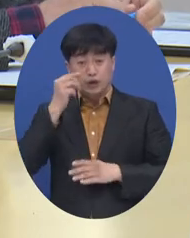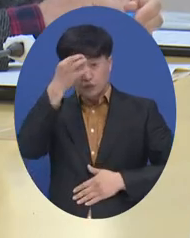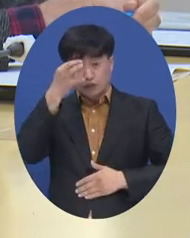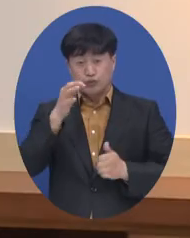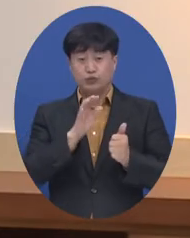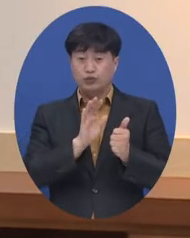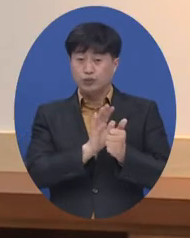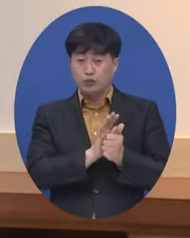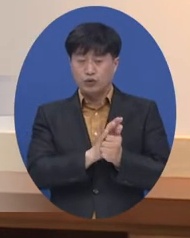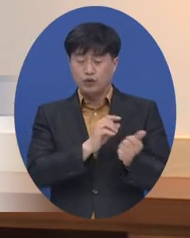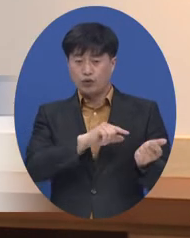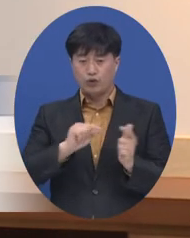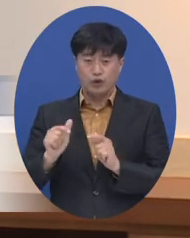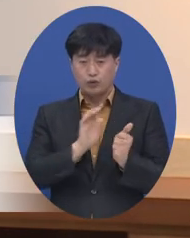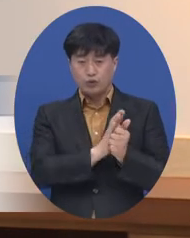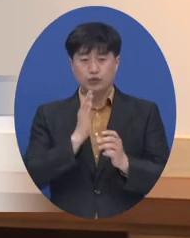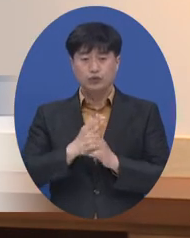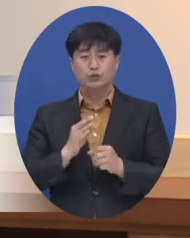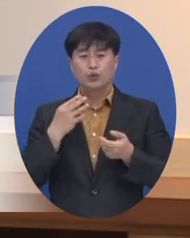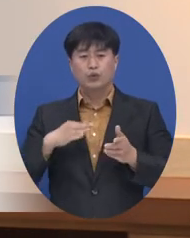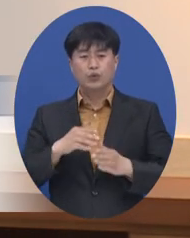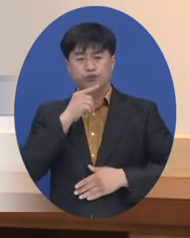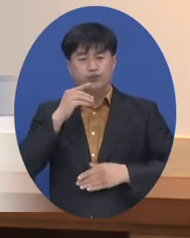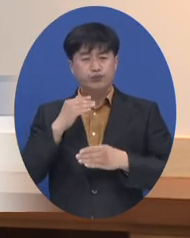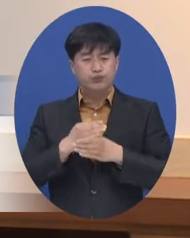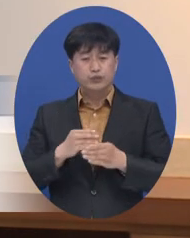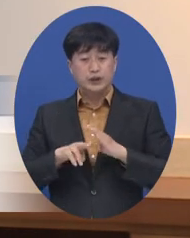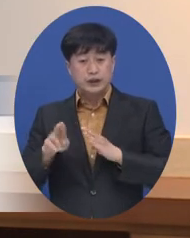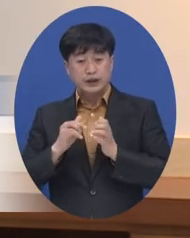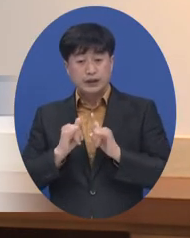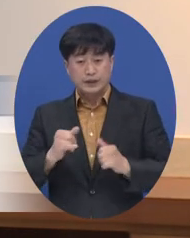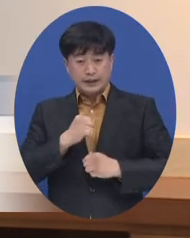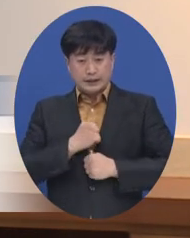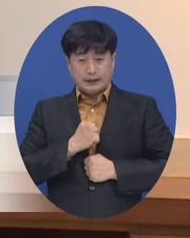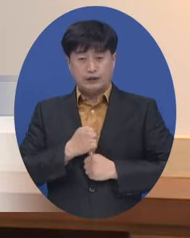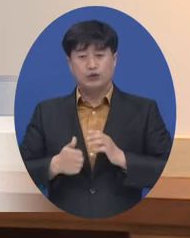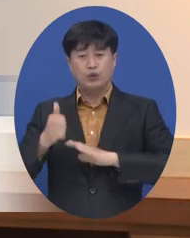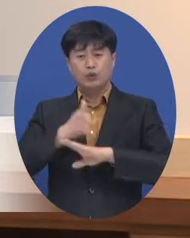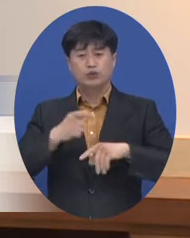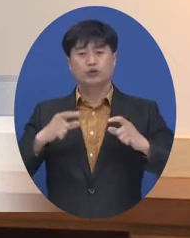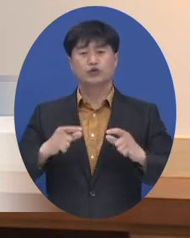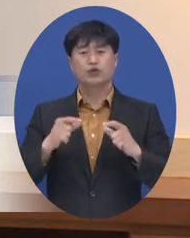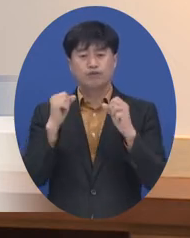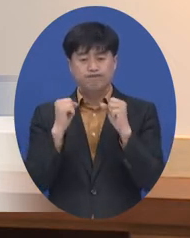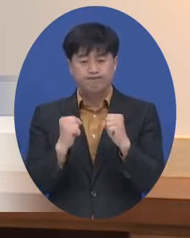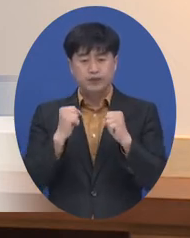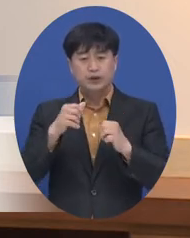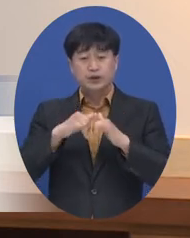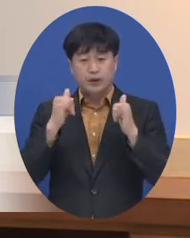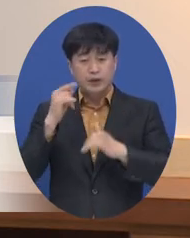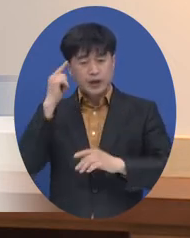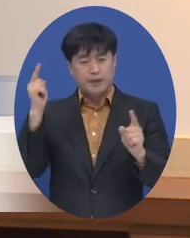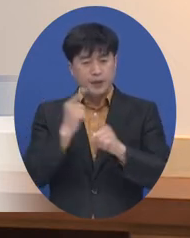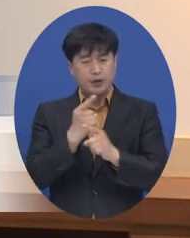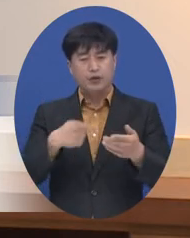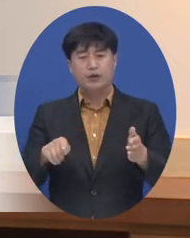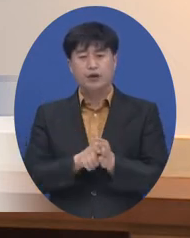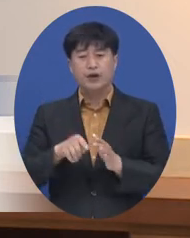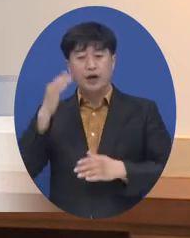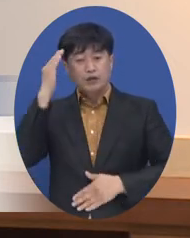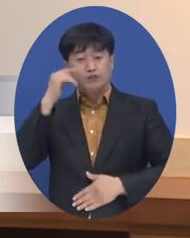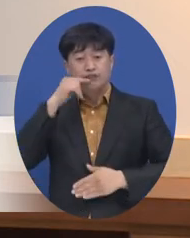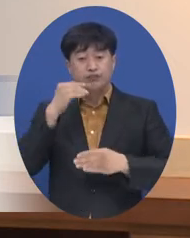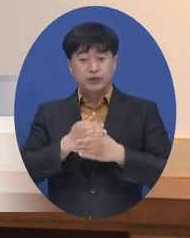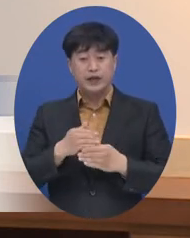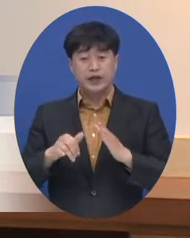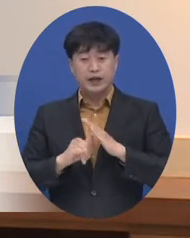있습니다. 도는 이들의 안정적이고 성공적인 지역 정착과 사회 인식 개선을 위해 남북한